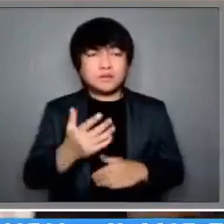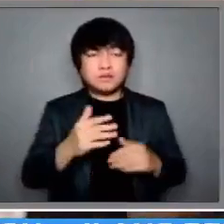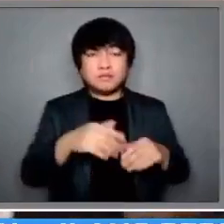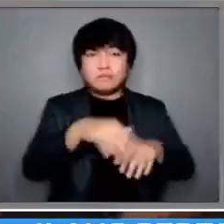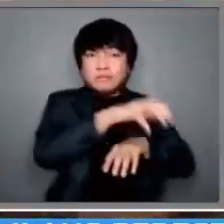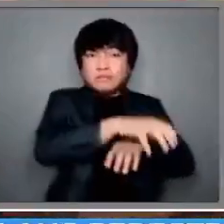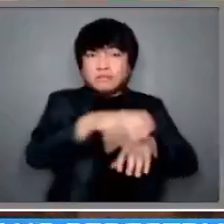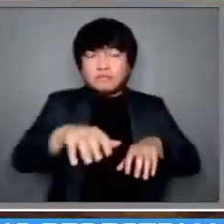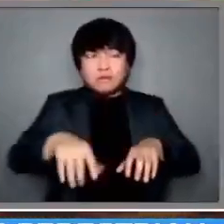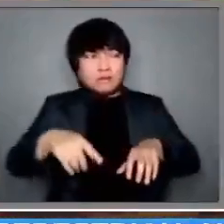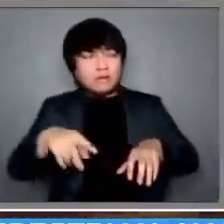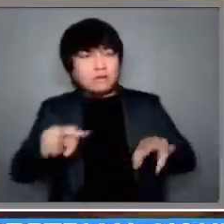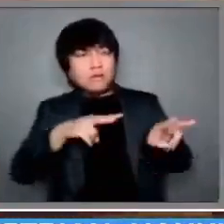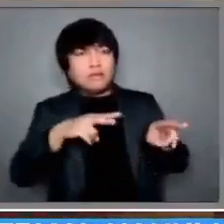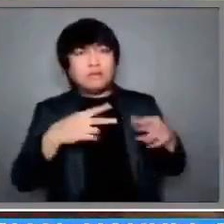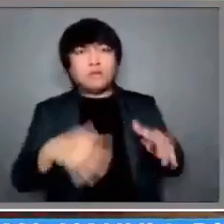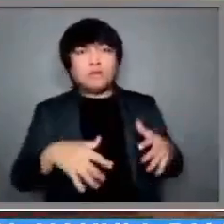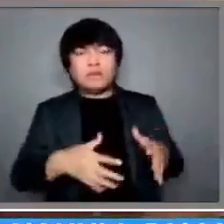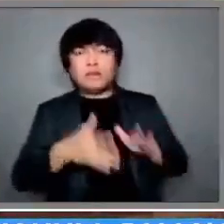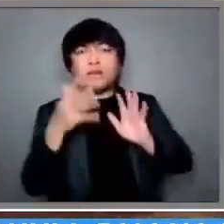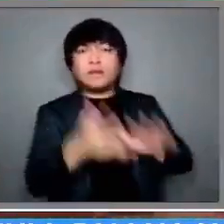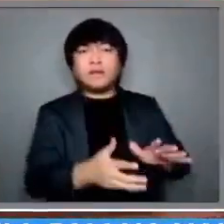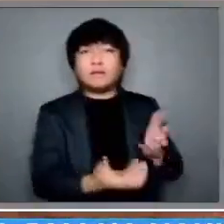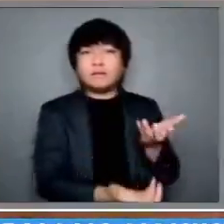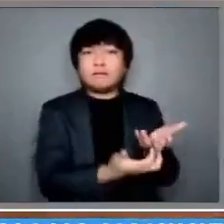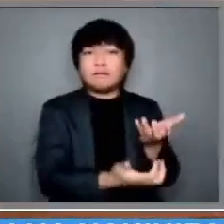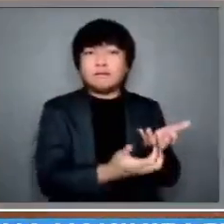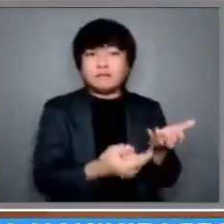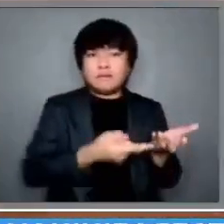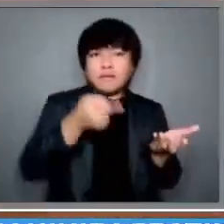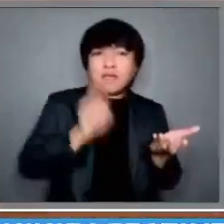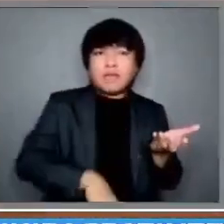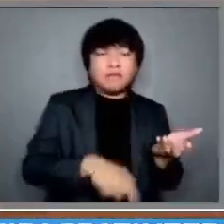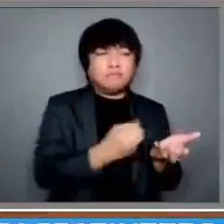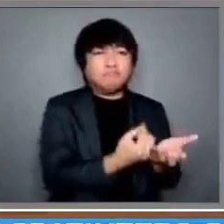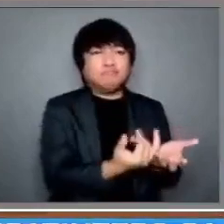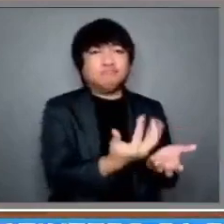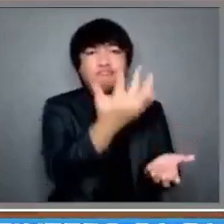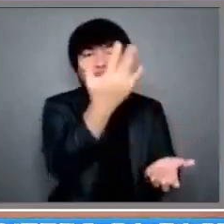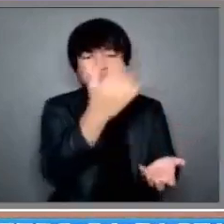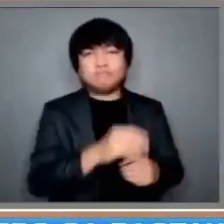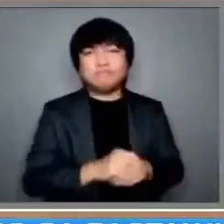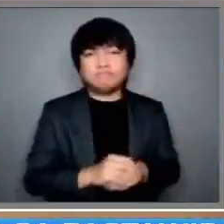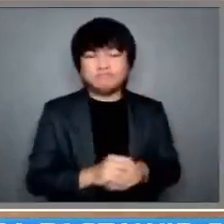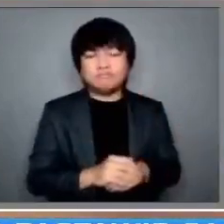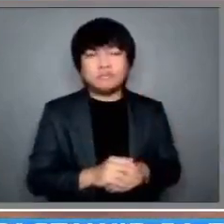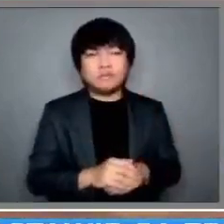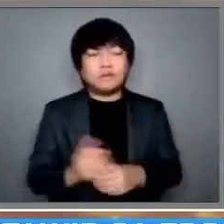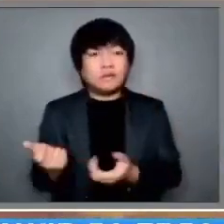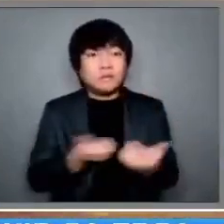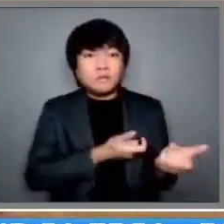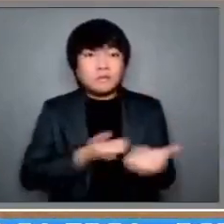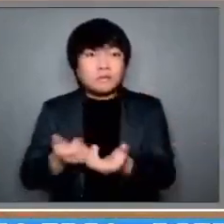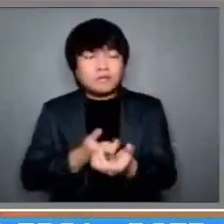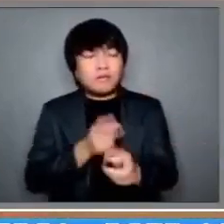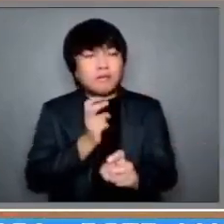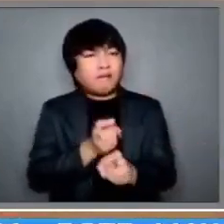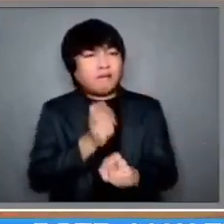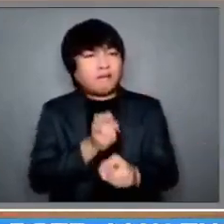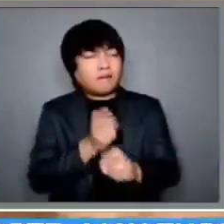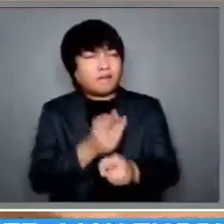naman naiwan ang sinaing na siyang nagdulot ng apoy. Nahirapan naman ang mga bumbero sa pag-apula ng apoy